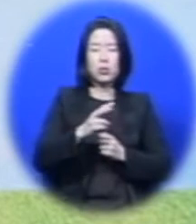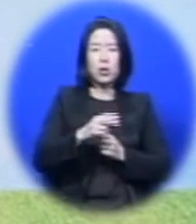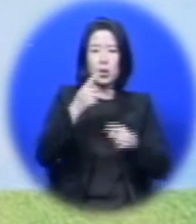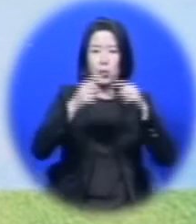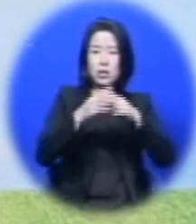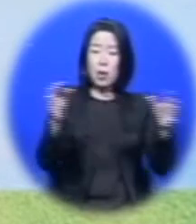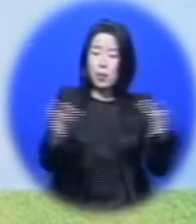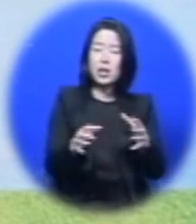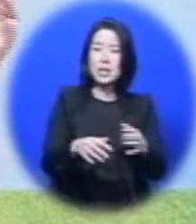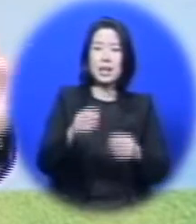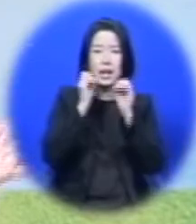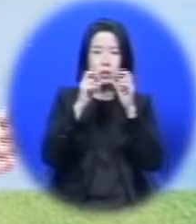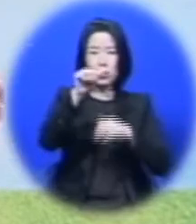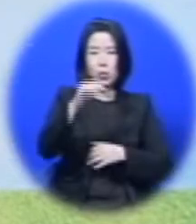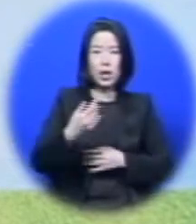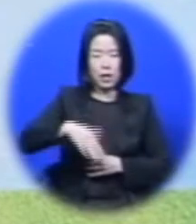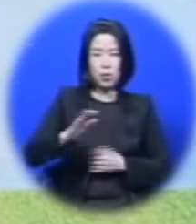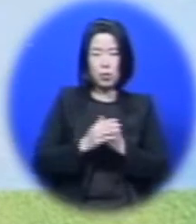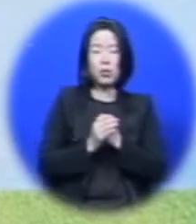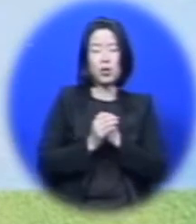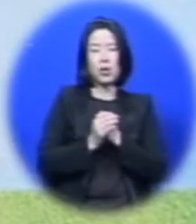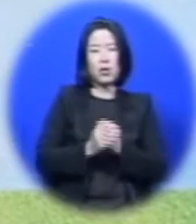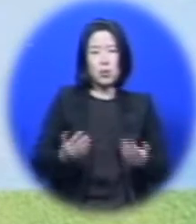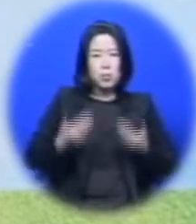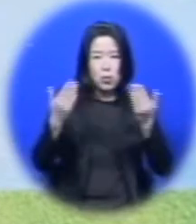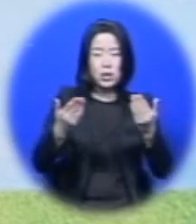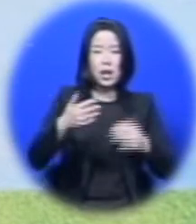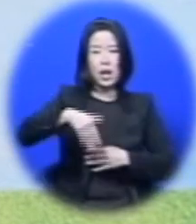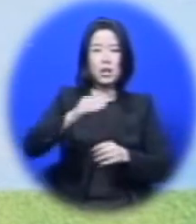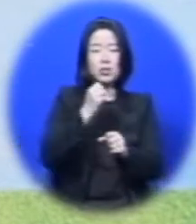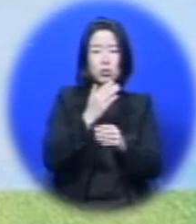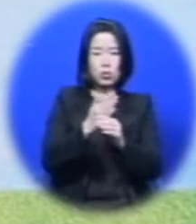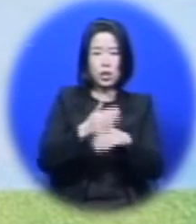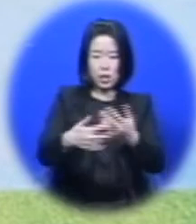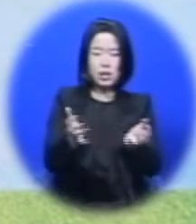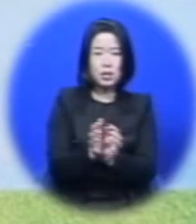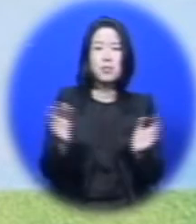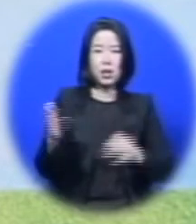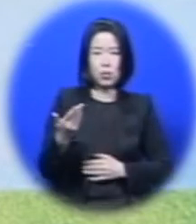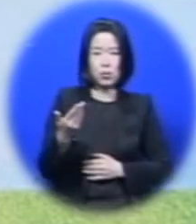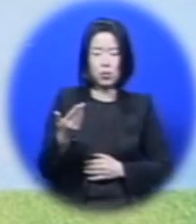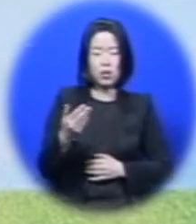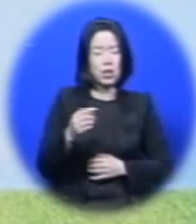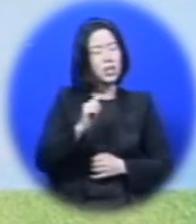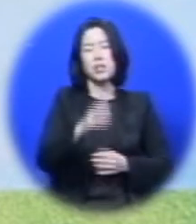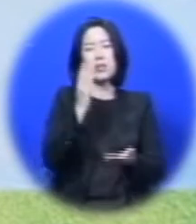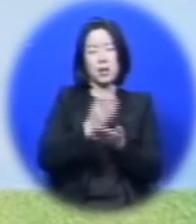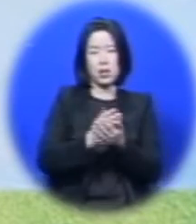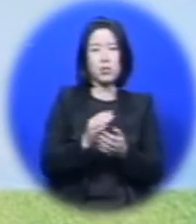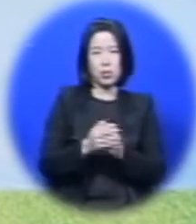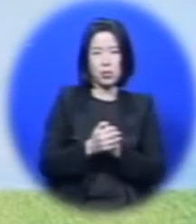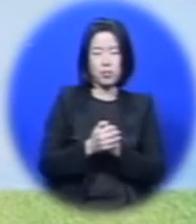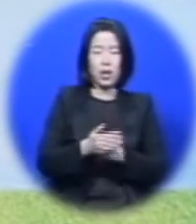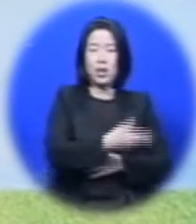가고, 그리고 교회 봉사를 하다 보니 팀을 이루고, 이렇게 모이지 말고 말입니다. 여러분, 교회